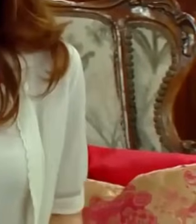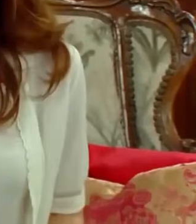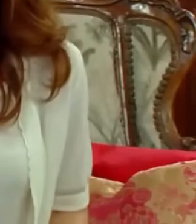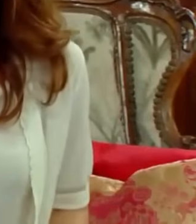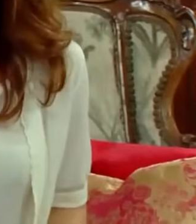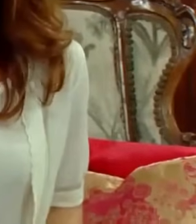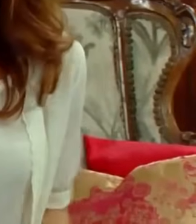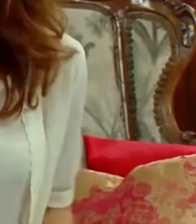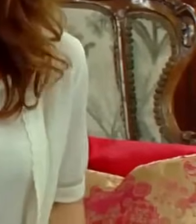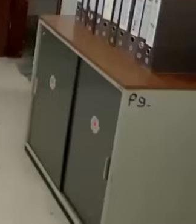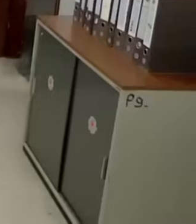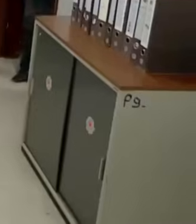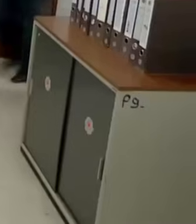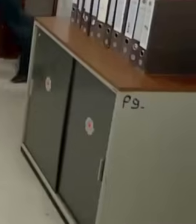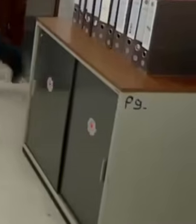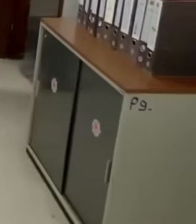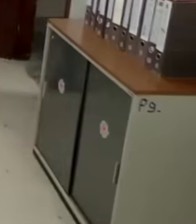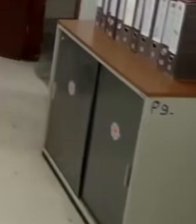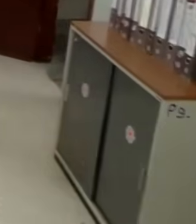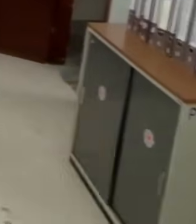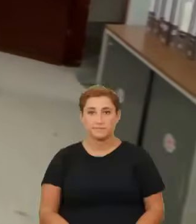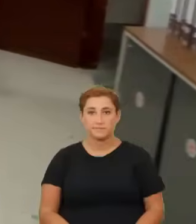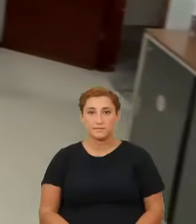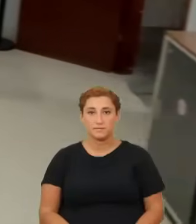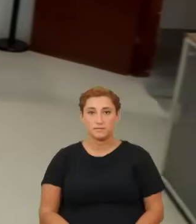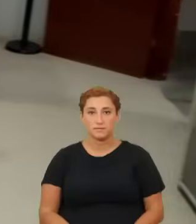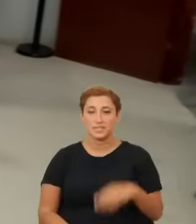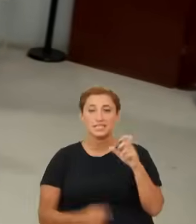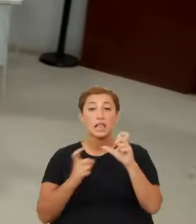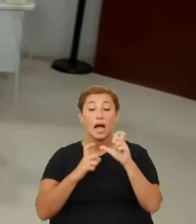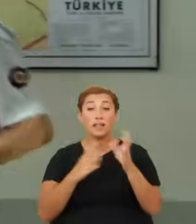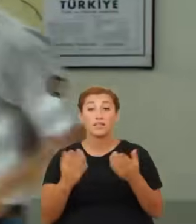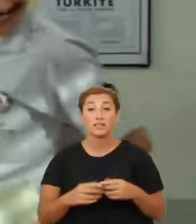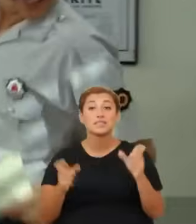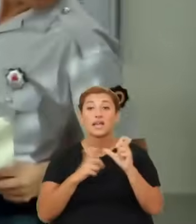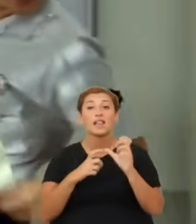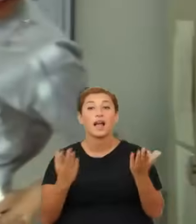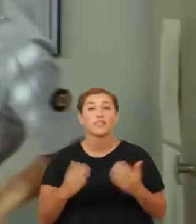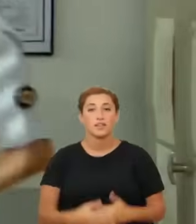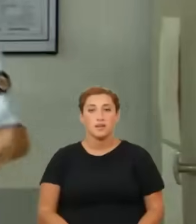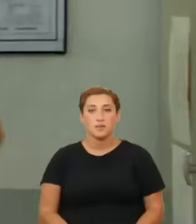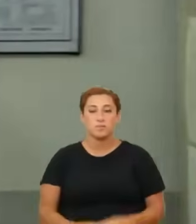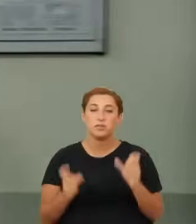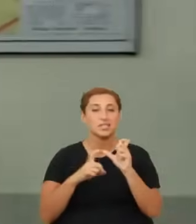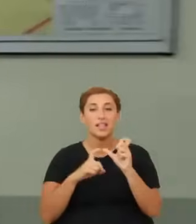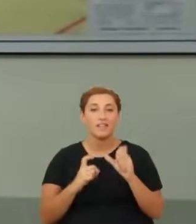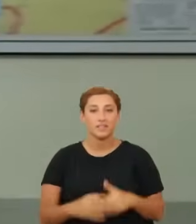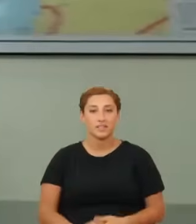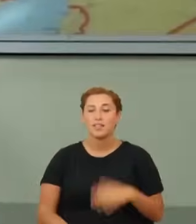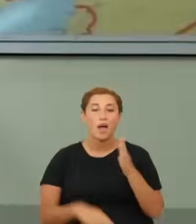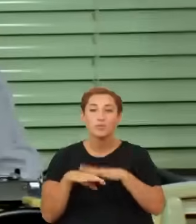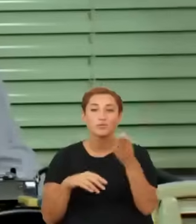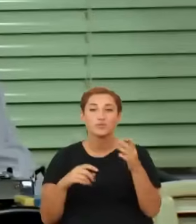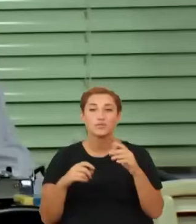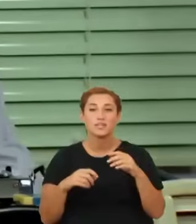buruk gülümserken Gülden sevinçle gülümsüyor. Karako. Selahattin. Selahattin. Selahattin. Ne